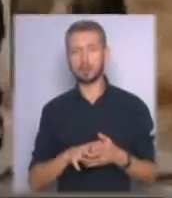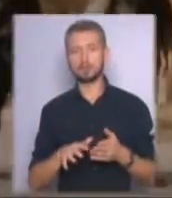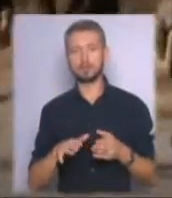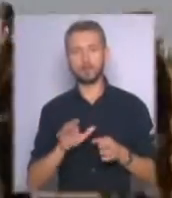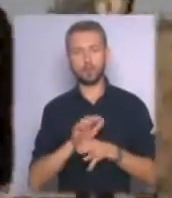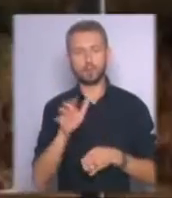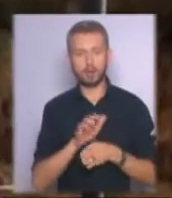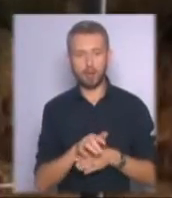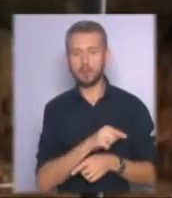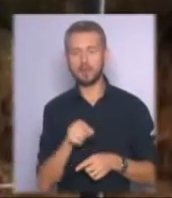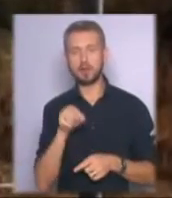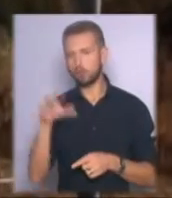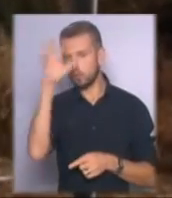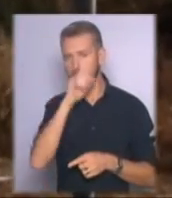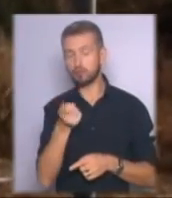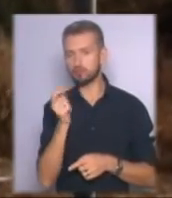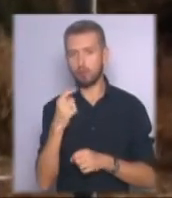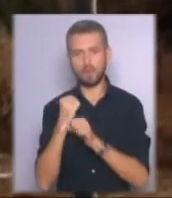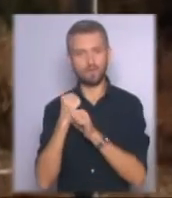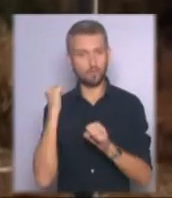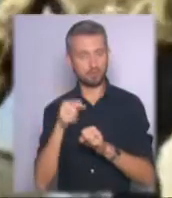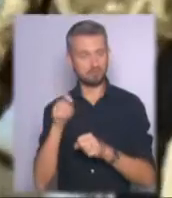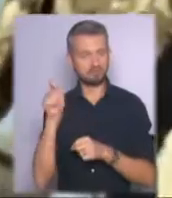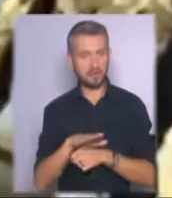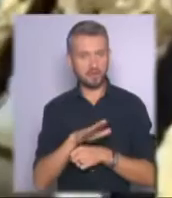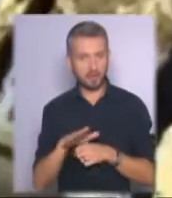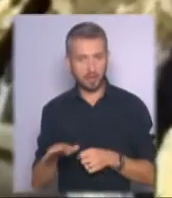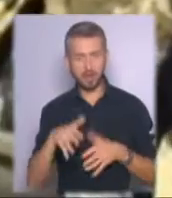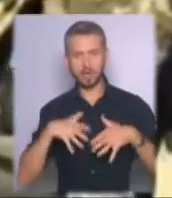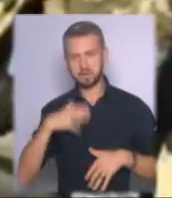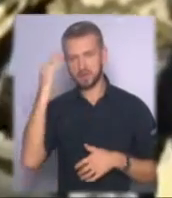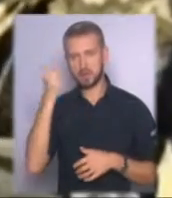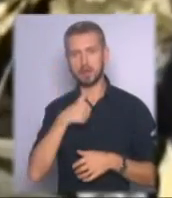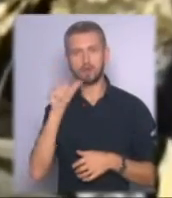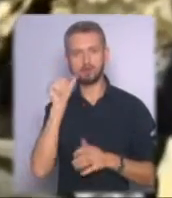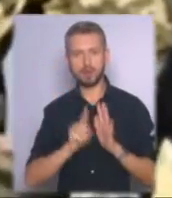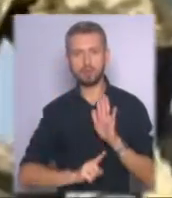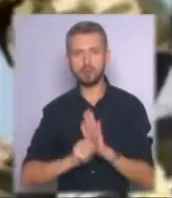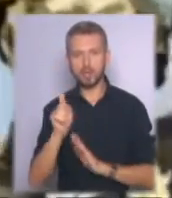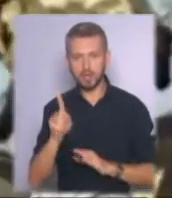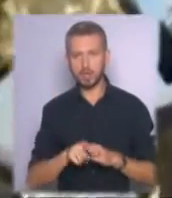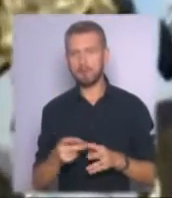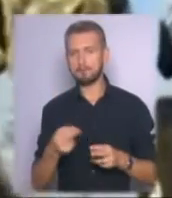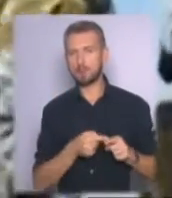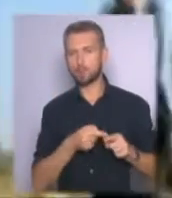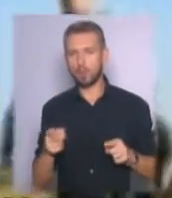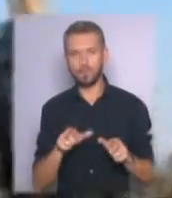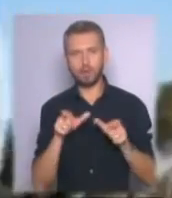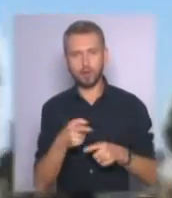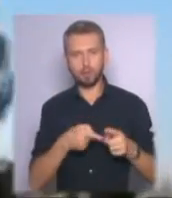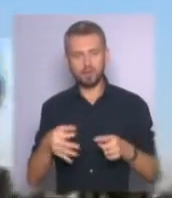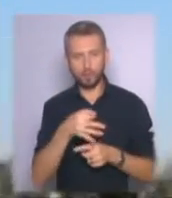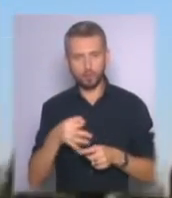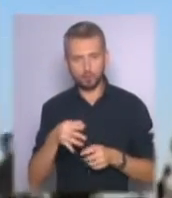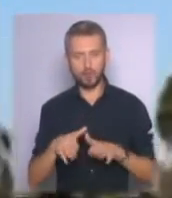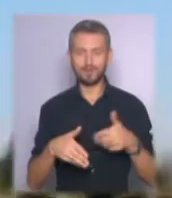до Криму не заїхала. Кримські татари та активісти від учора почали безстрокову акцію з блокади півострова з боку материкової України, яка